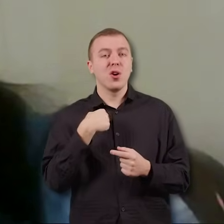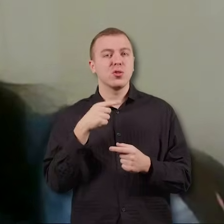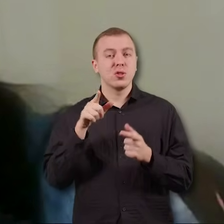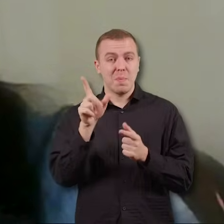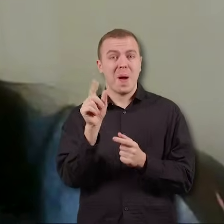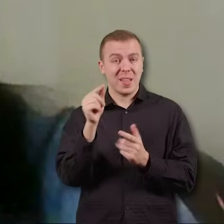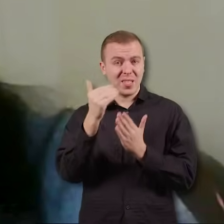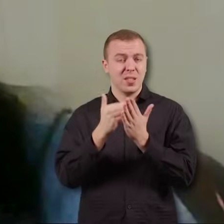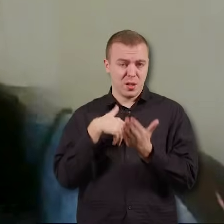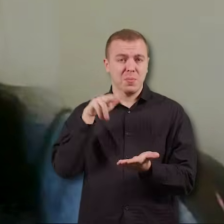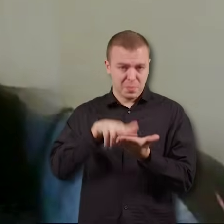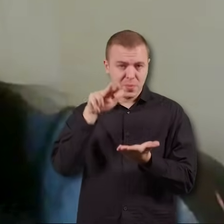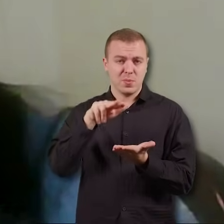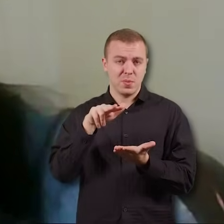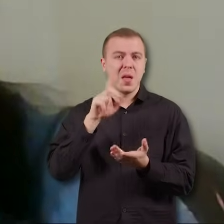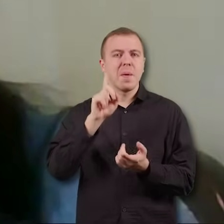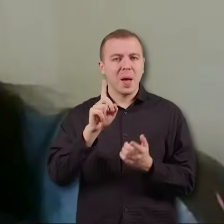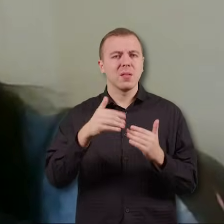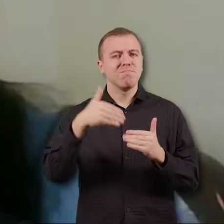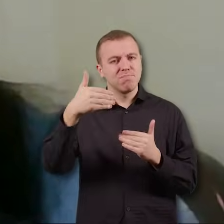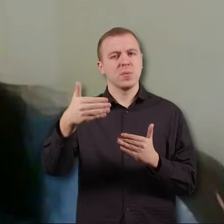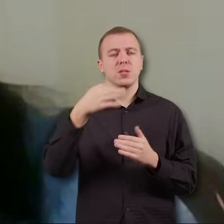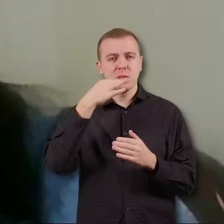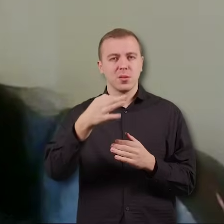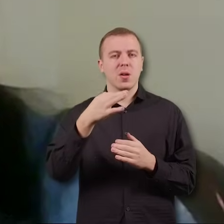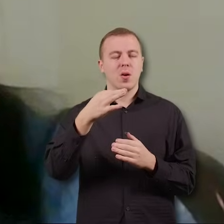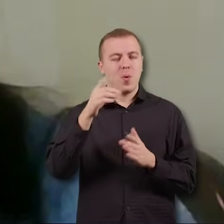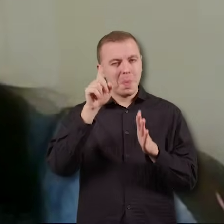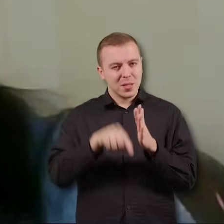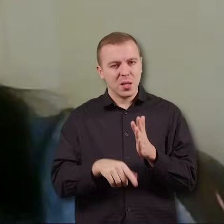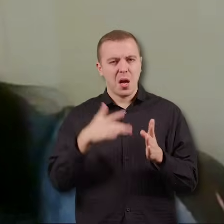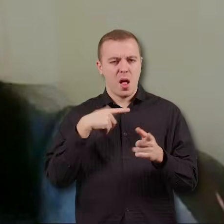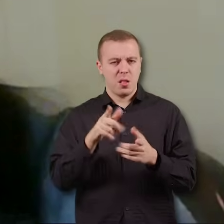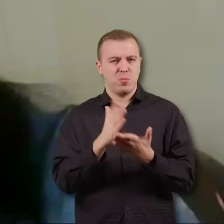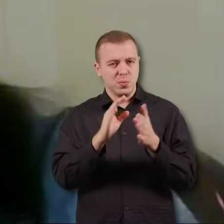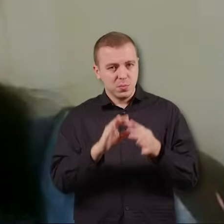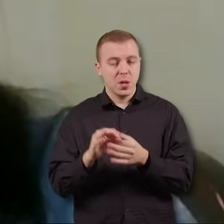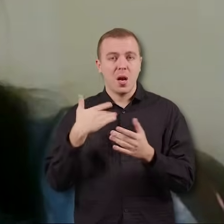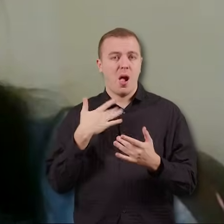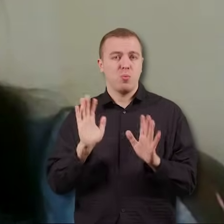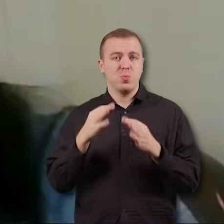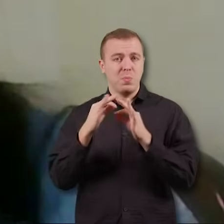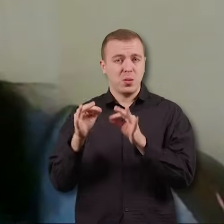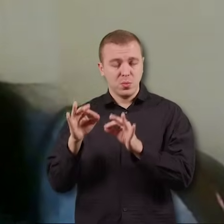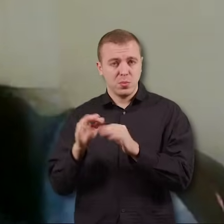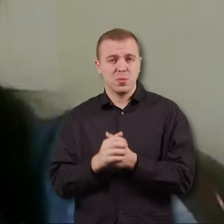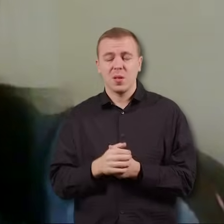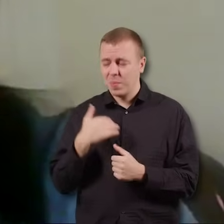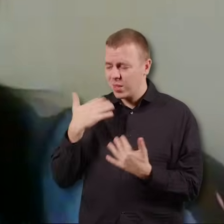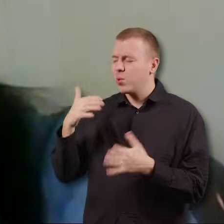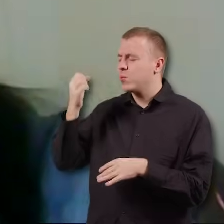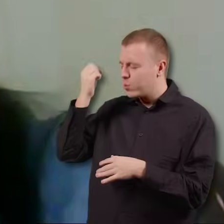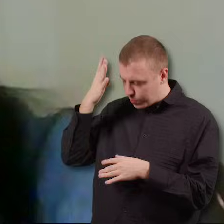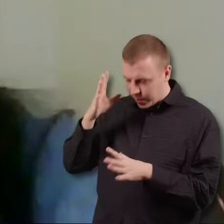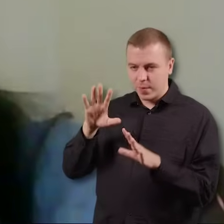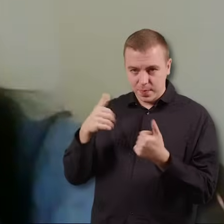partnerystės įstatymui pritarčiau, bet aš turiu dar pasigilinti, gal tai turėsiu ir pasiūlymų jam. Ir mes išgirdom, viskas